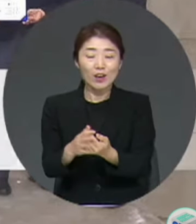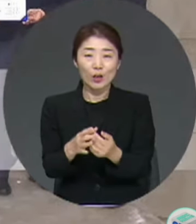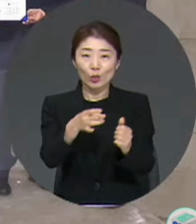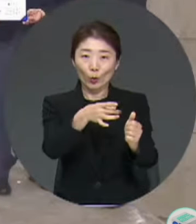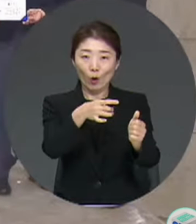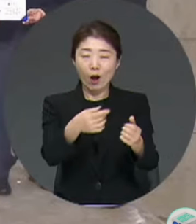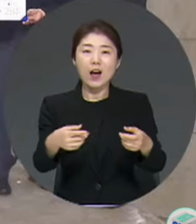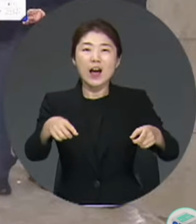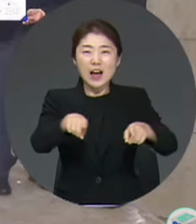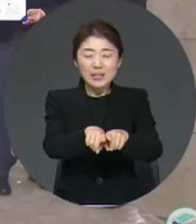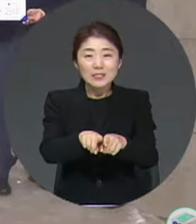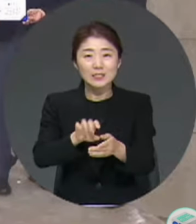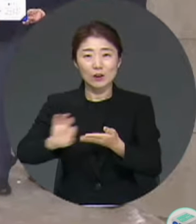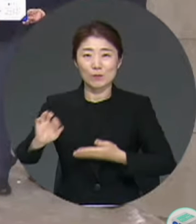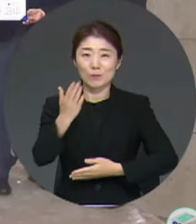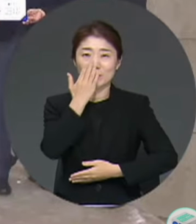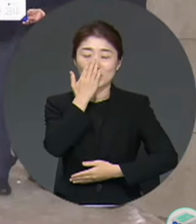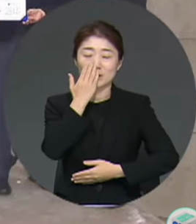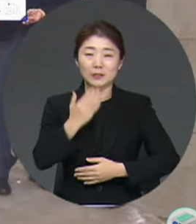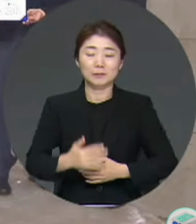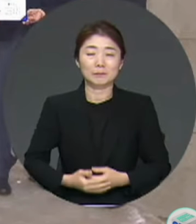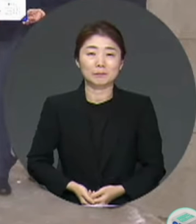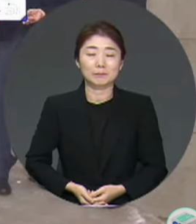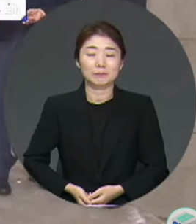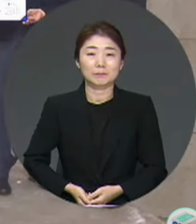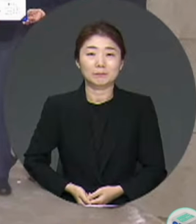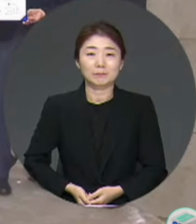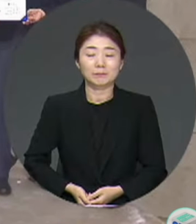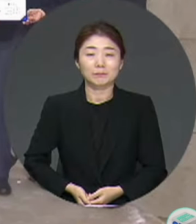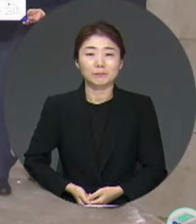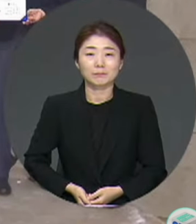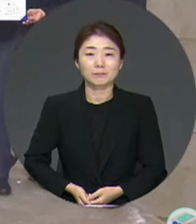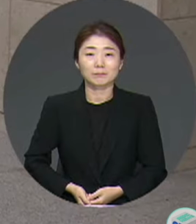함께 이용할 수 있게 됐습니다. 김태석 기자가 취재했습니다.